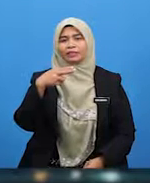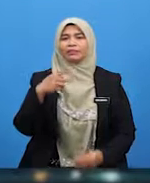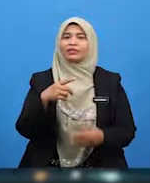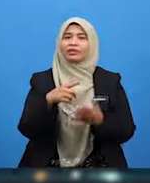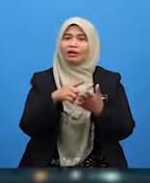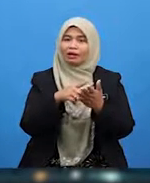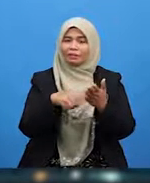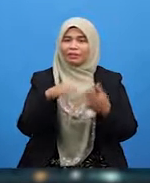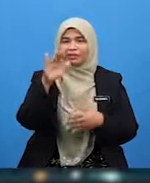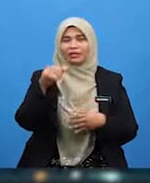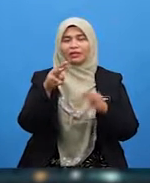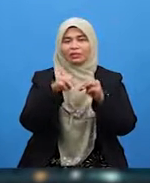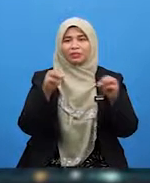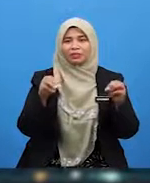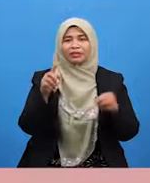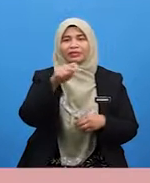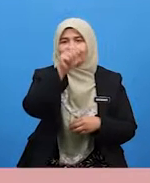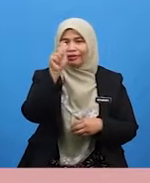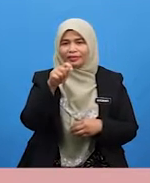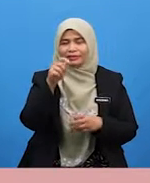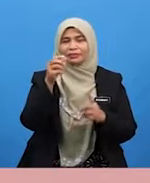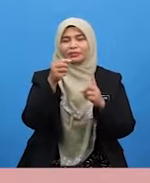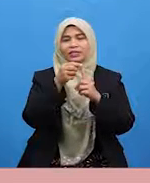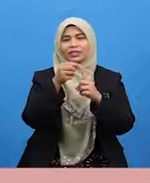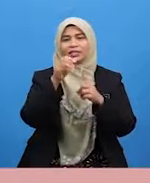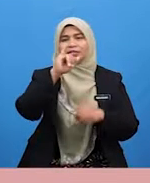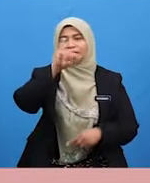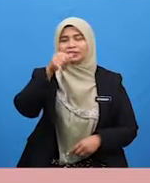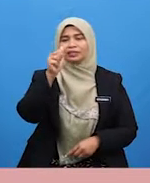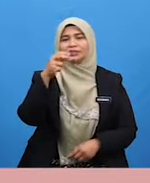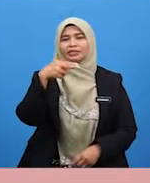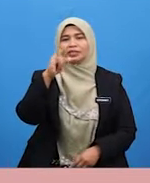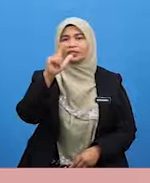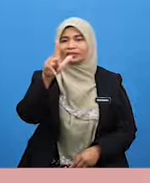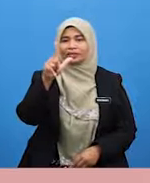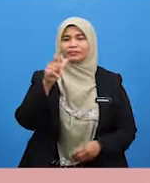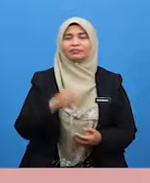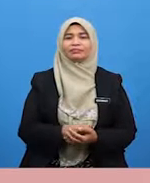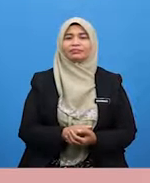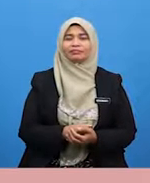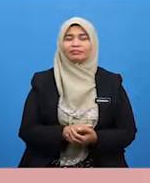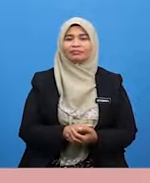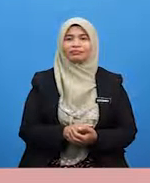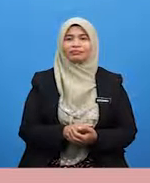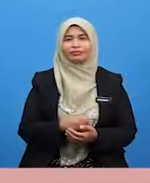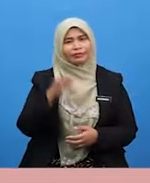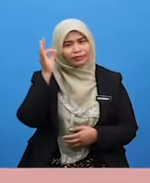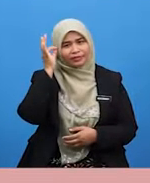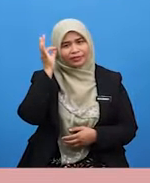apa yang murid-murid faham tentang perkataan jahil? Tentu murid-murid tahu makna perkataan ini. Cuba anda